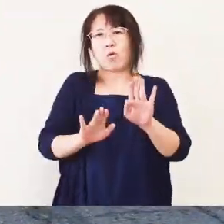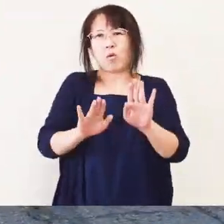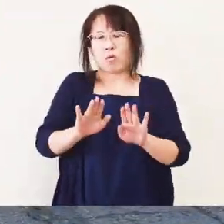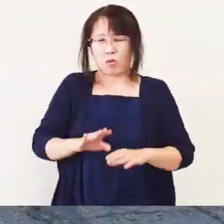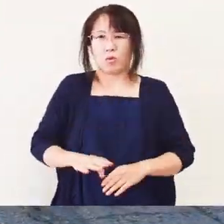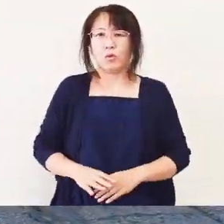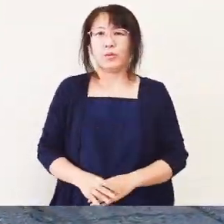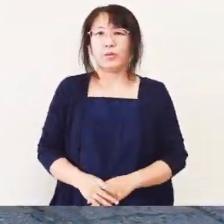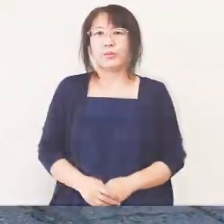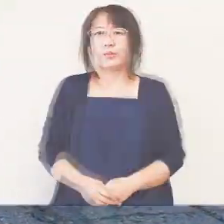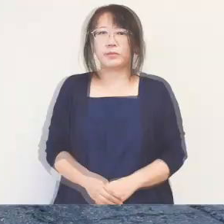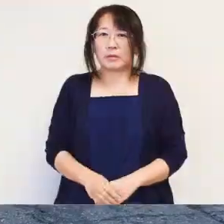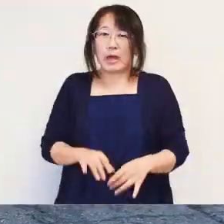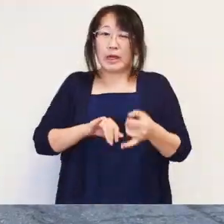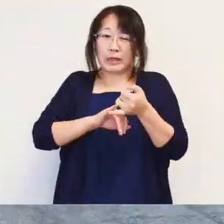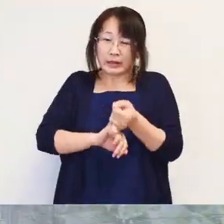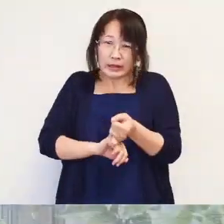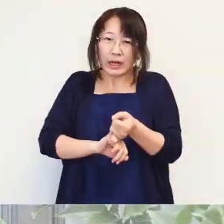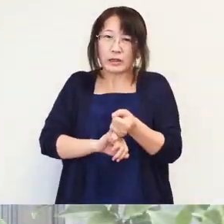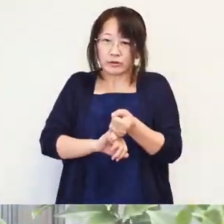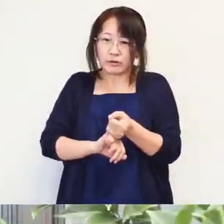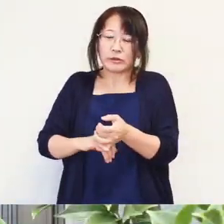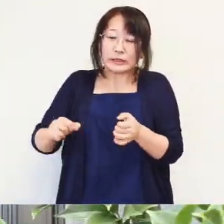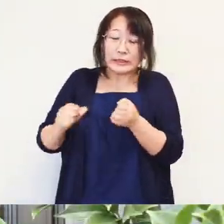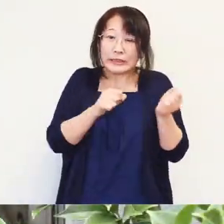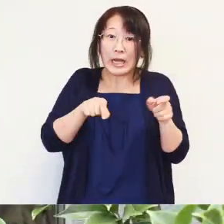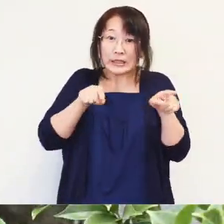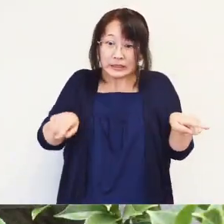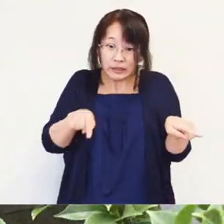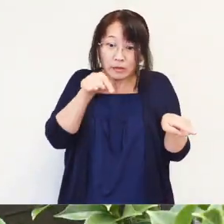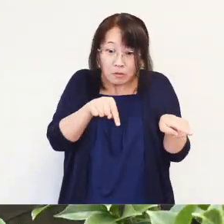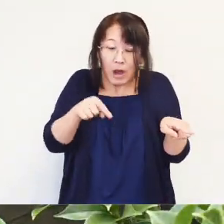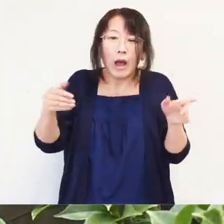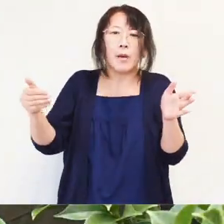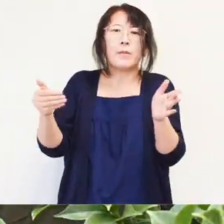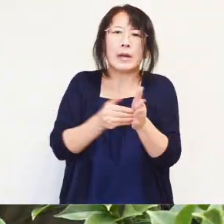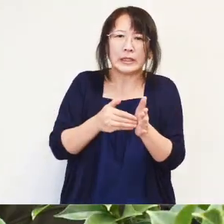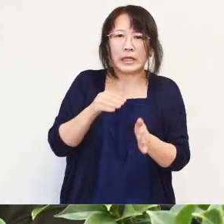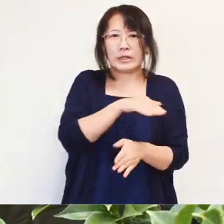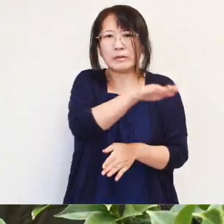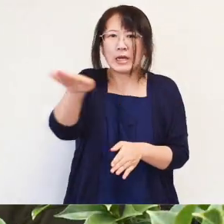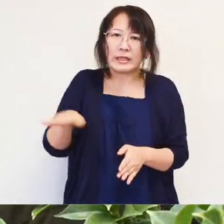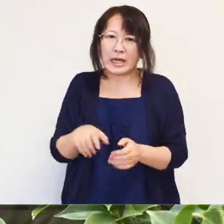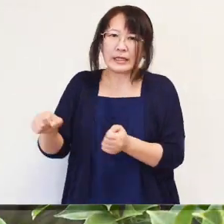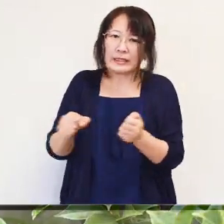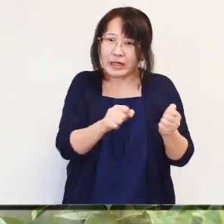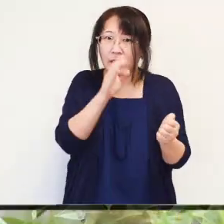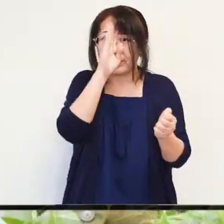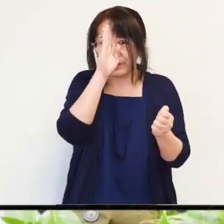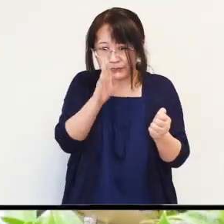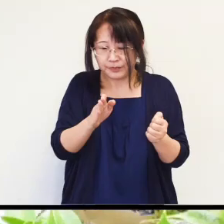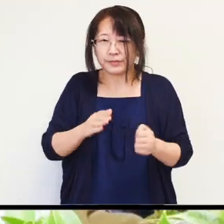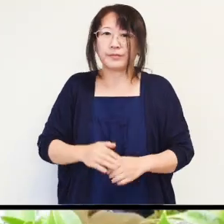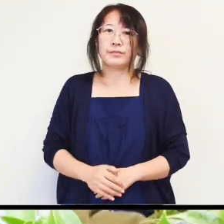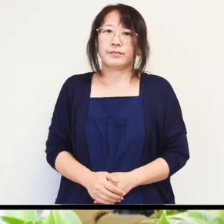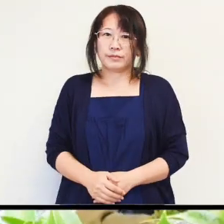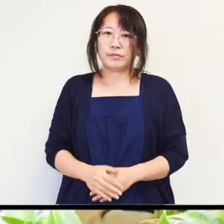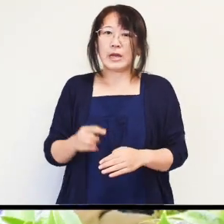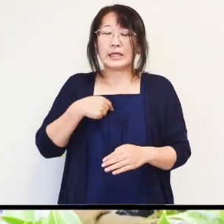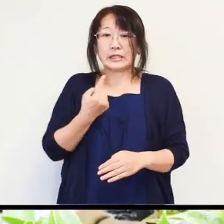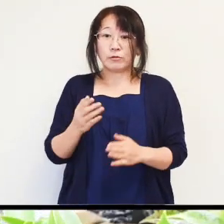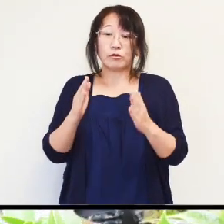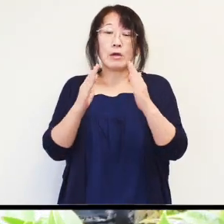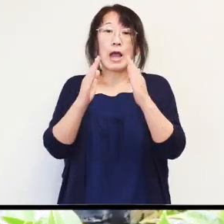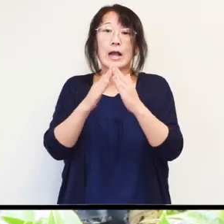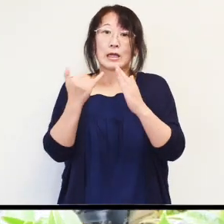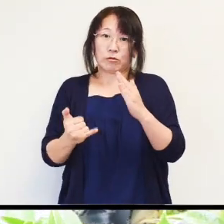です。必ず避難指示までに全員が避難しましょう。ご自身やご家族の